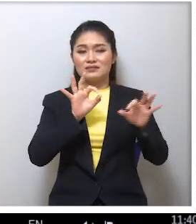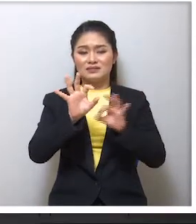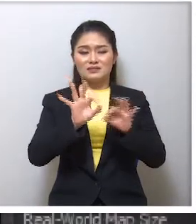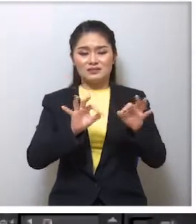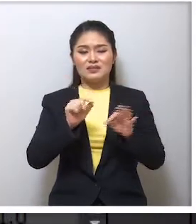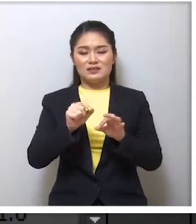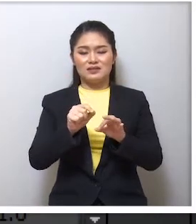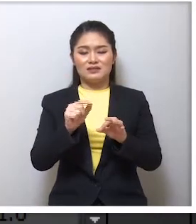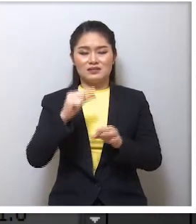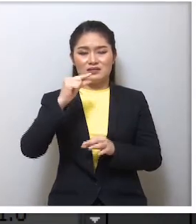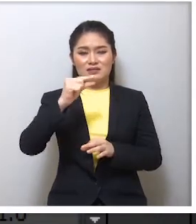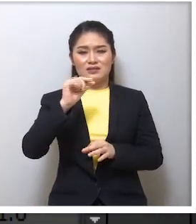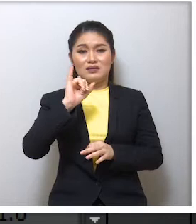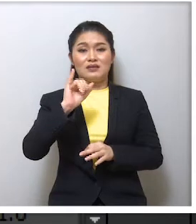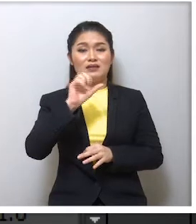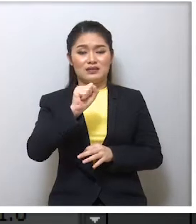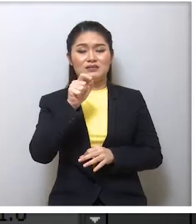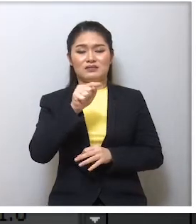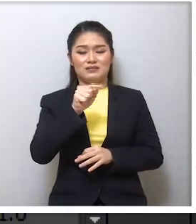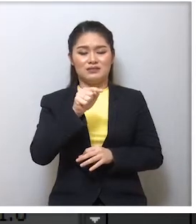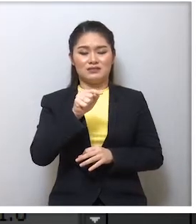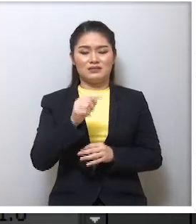Gizmo ตัวนี้นะครับตัวนี้